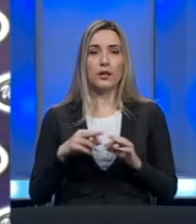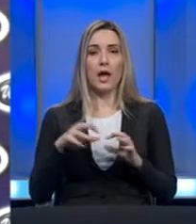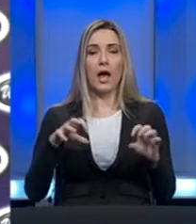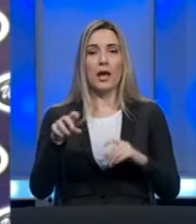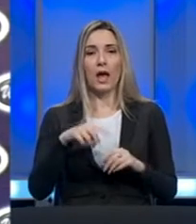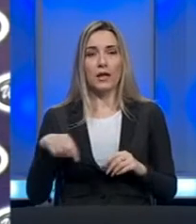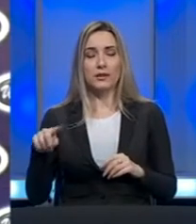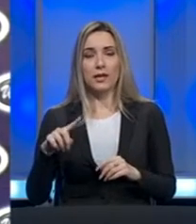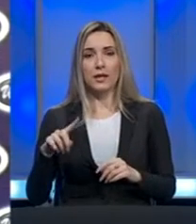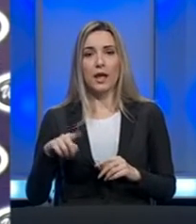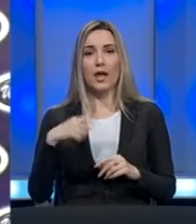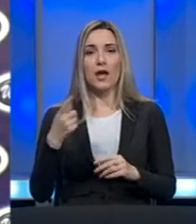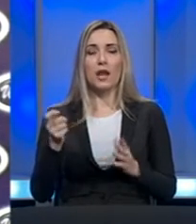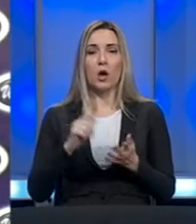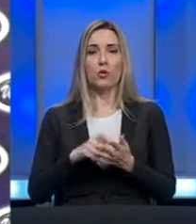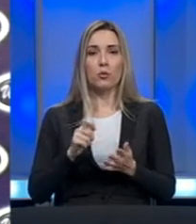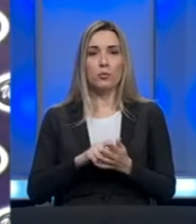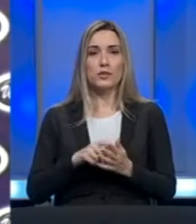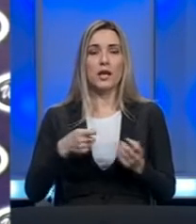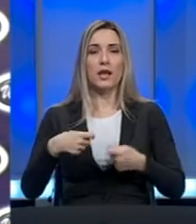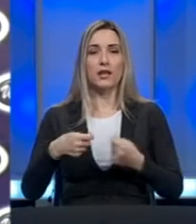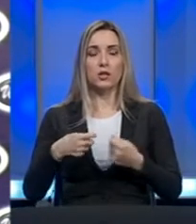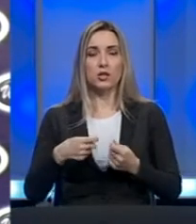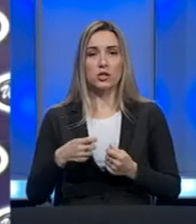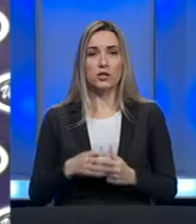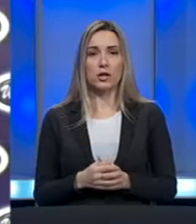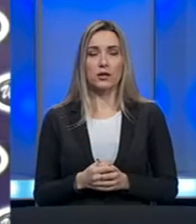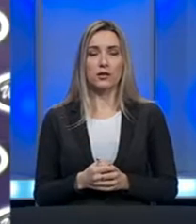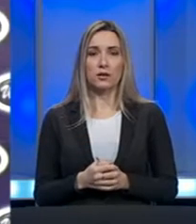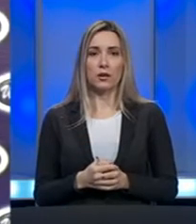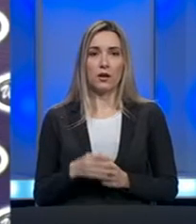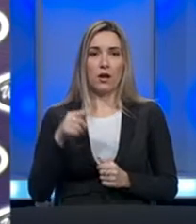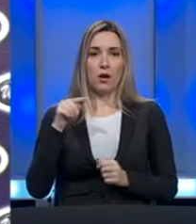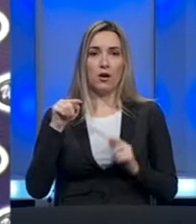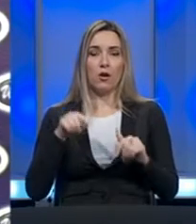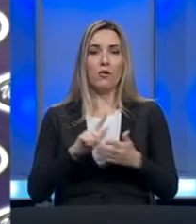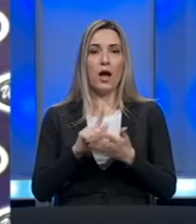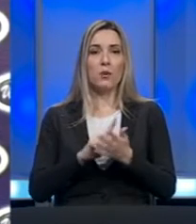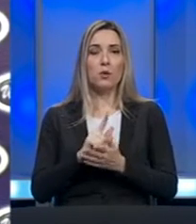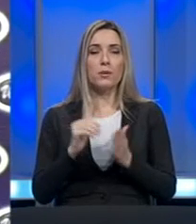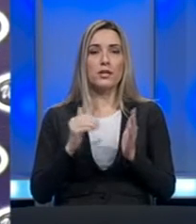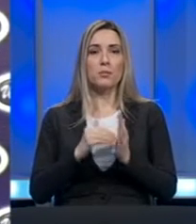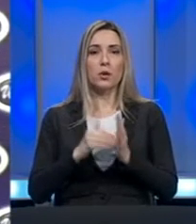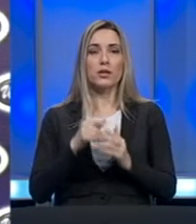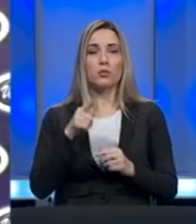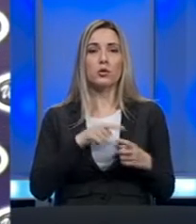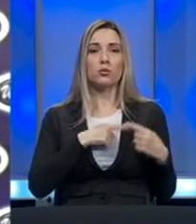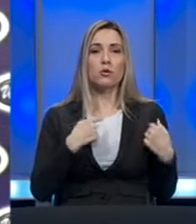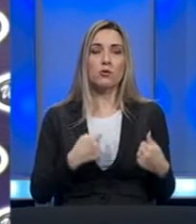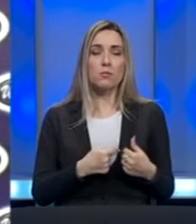na kupce, na tržište. A evo, ovaj moment je potrebno i tu humanu